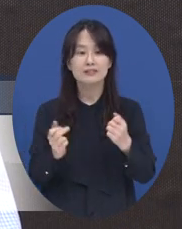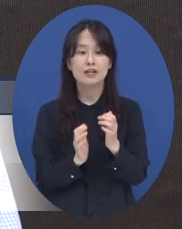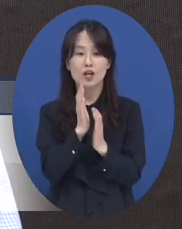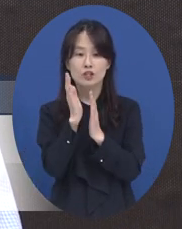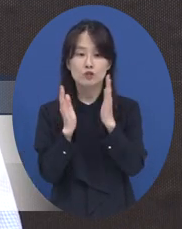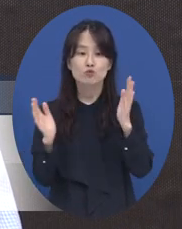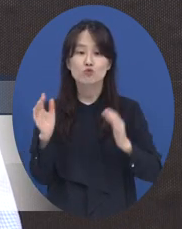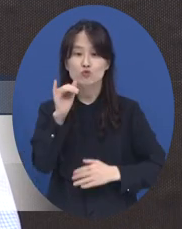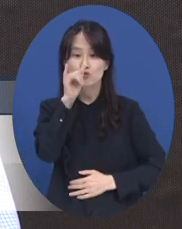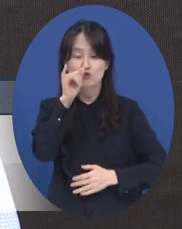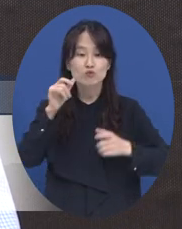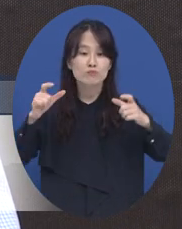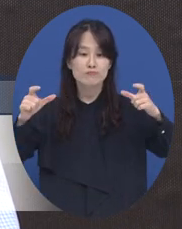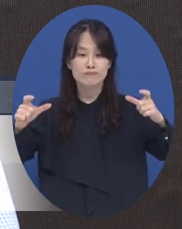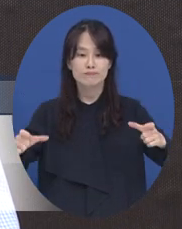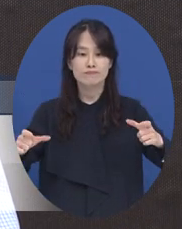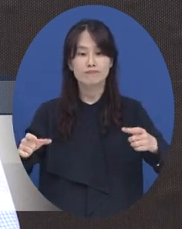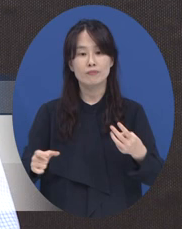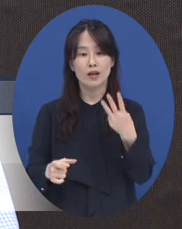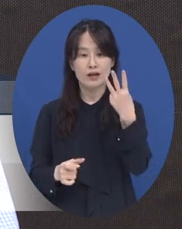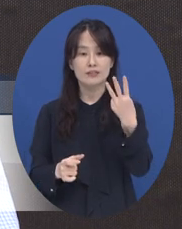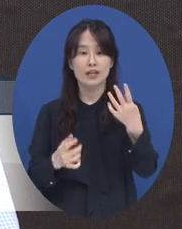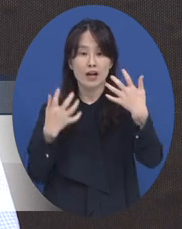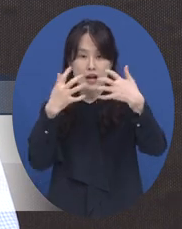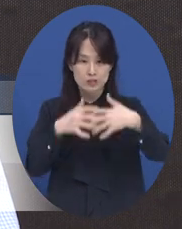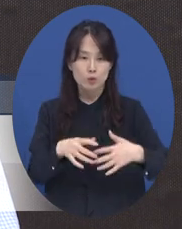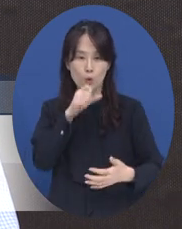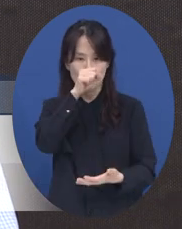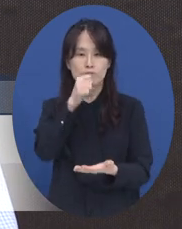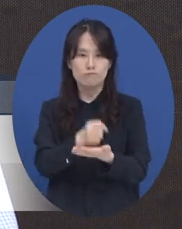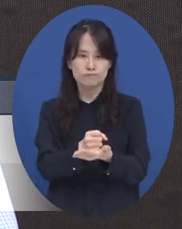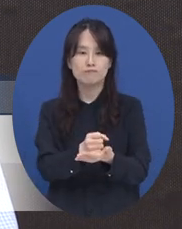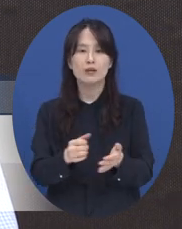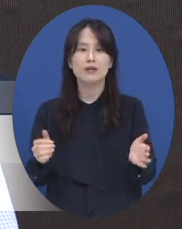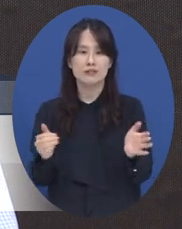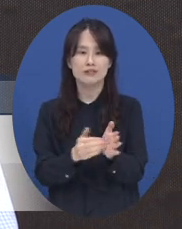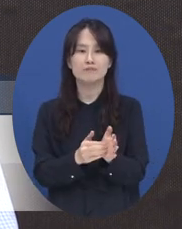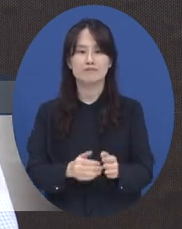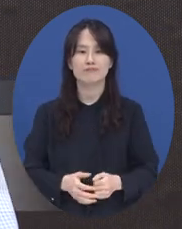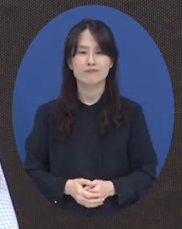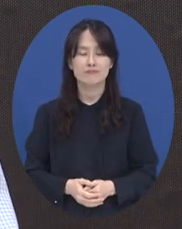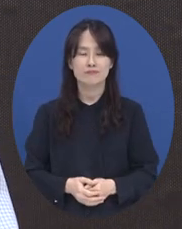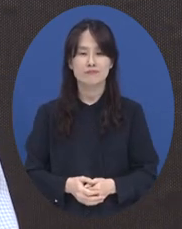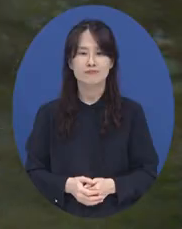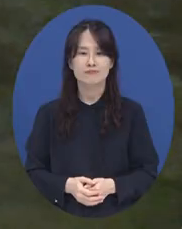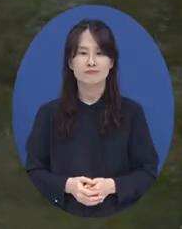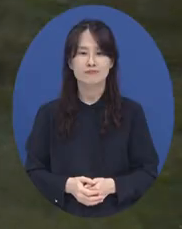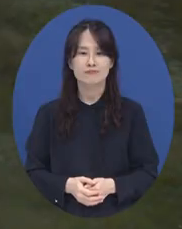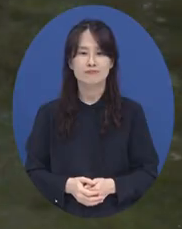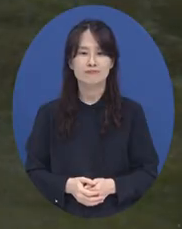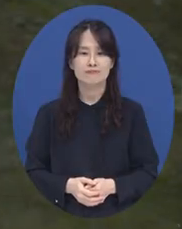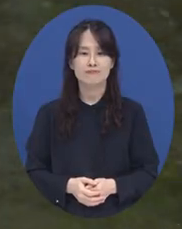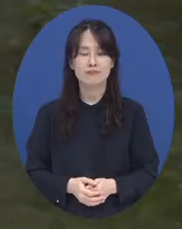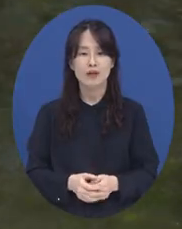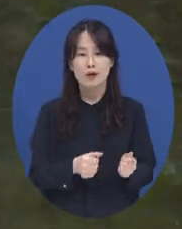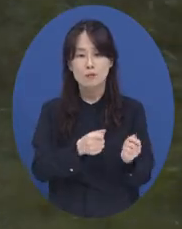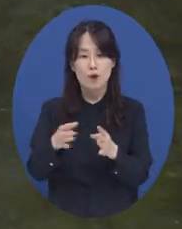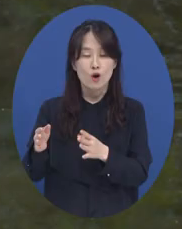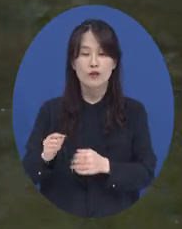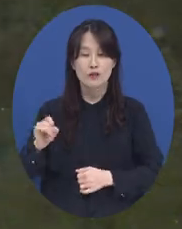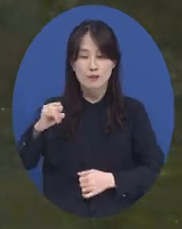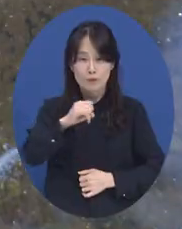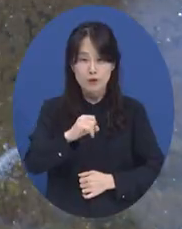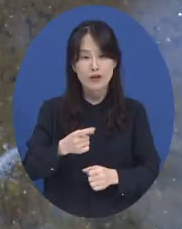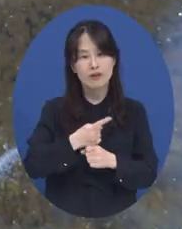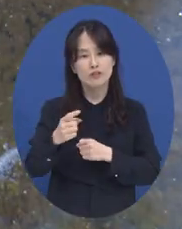산 이라든지 늘 숲이 있는 지옥이 인데 그 세가지 조건을 다 갖춘 곳이었습니다 거기가 방사된 반딧불이는